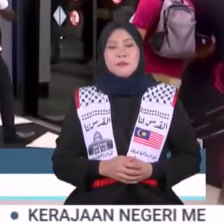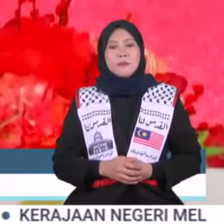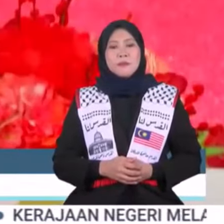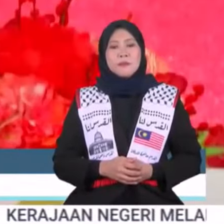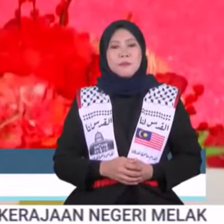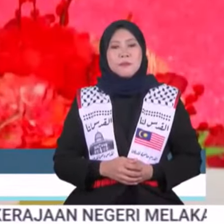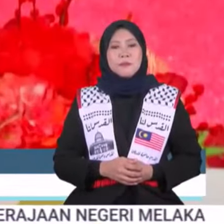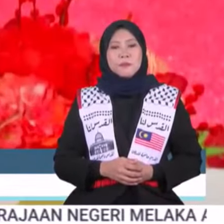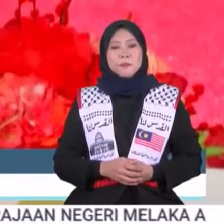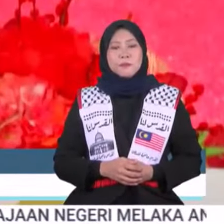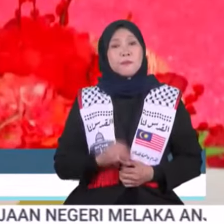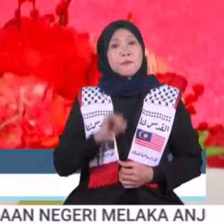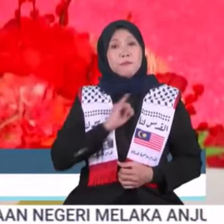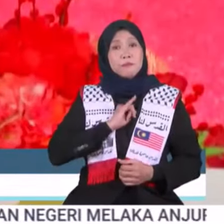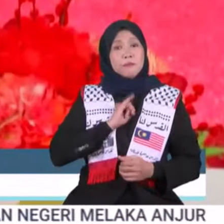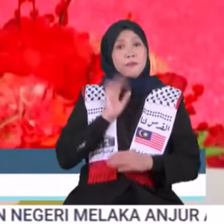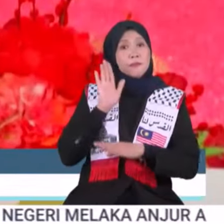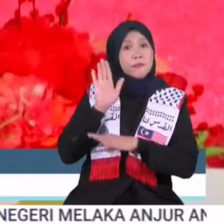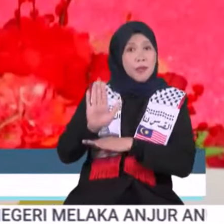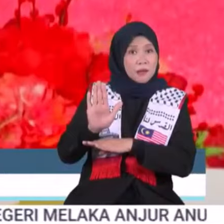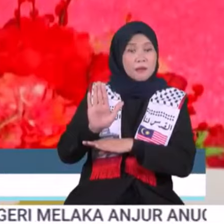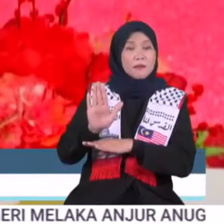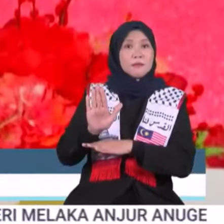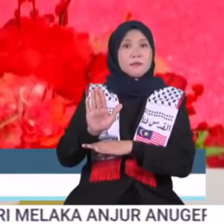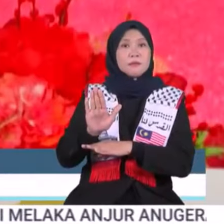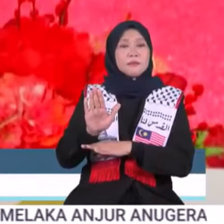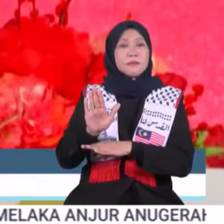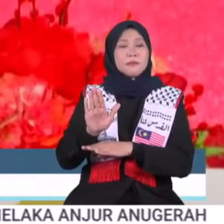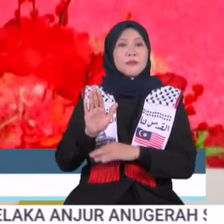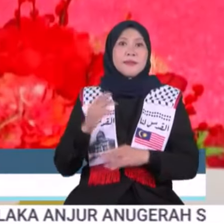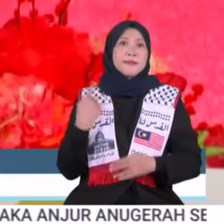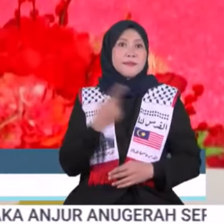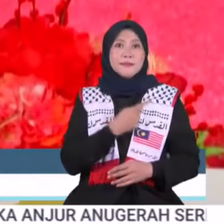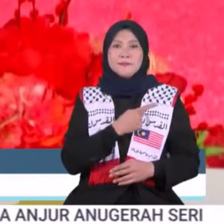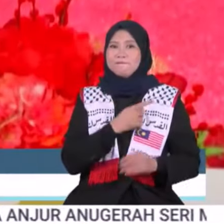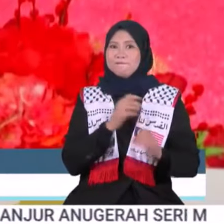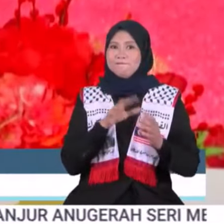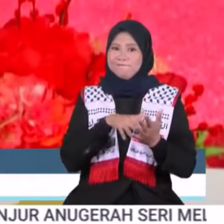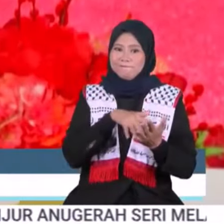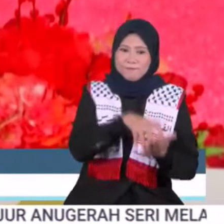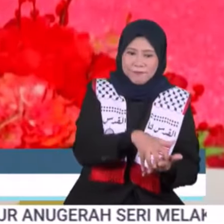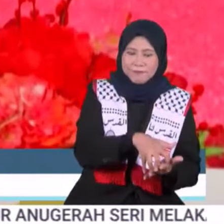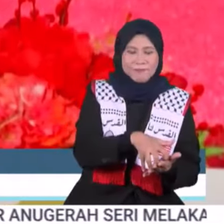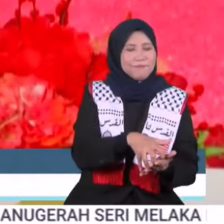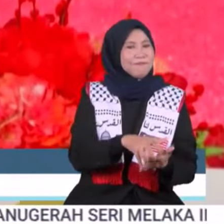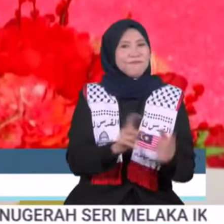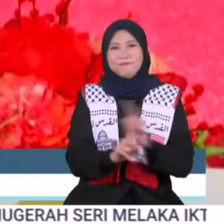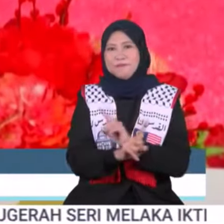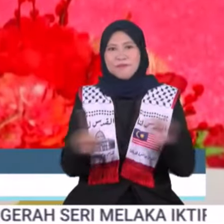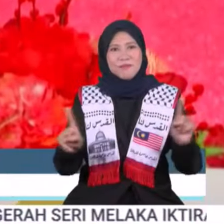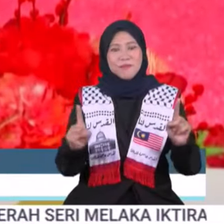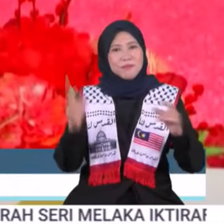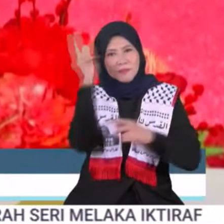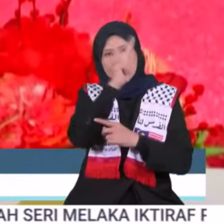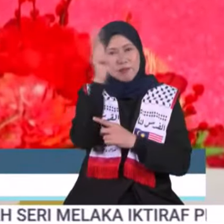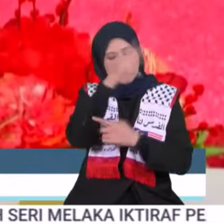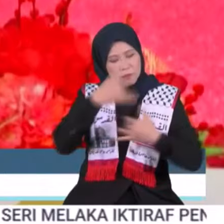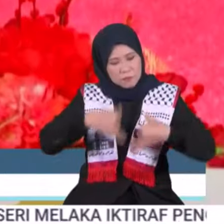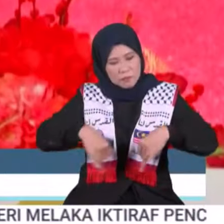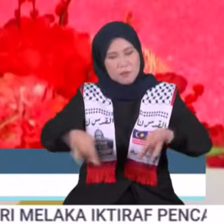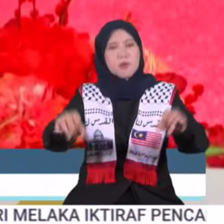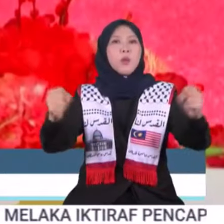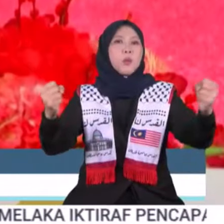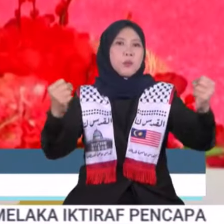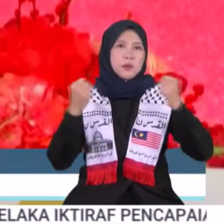direalisasi saya beri jaminan kita tidak akan tergugat kerajaan ini masih kuat